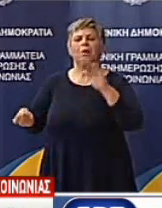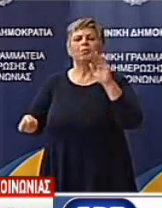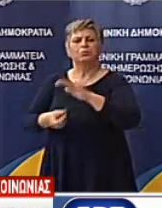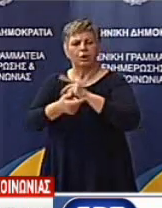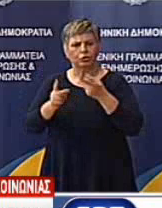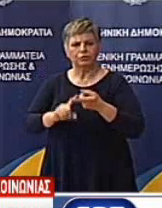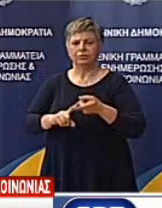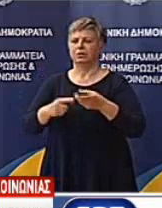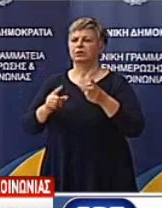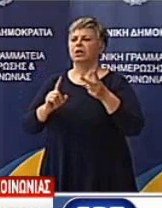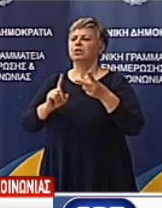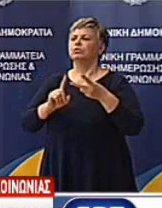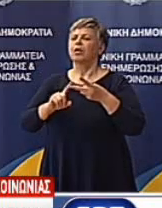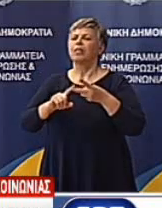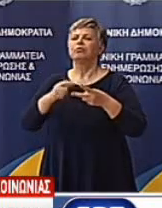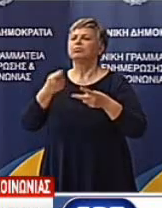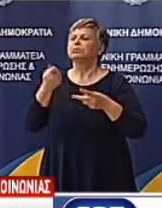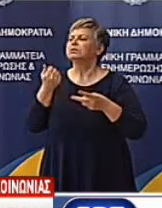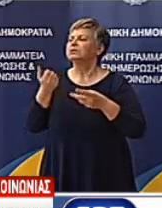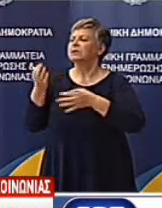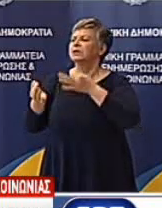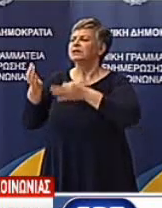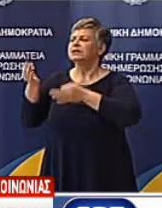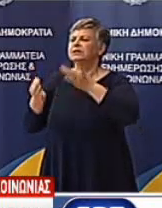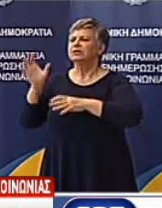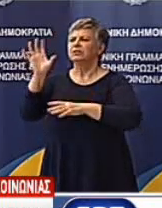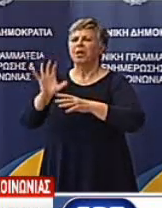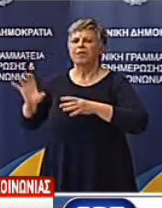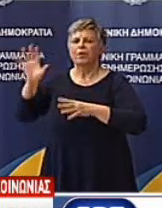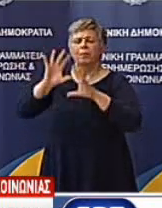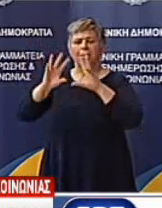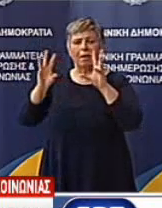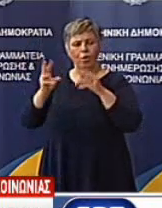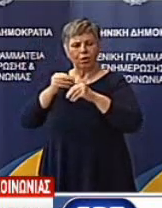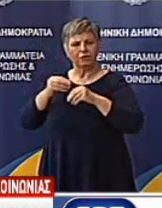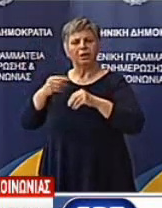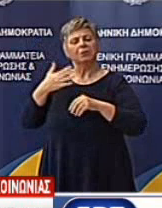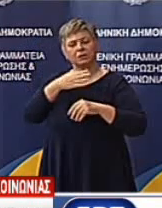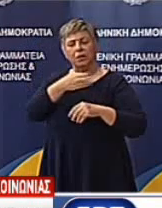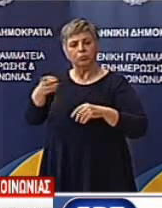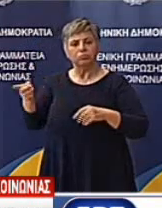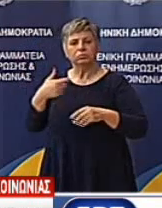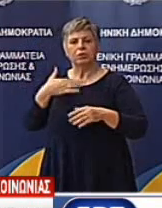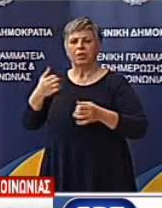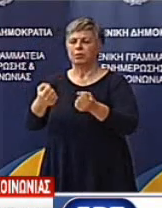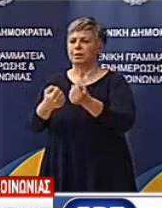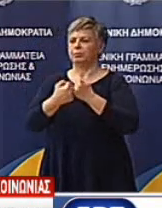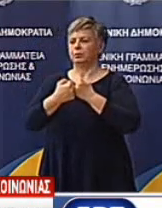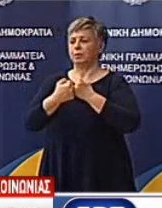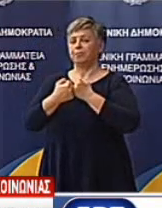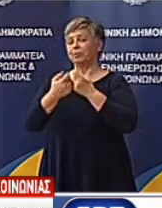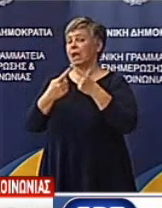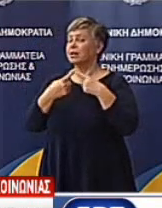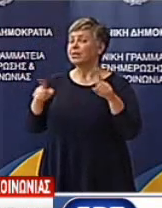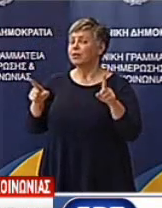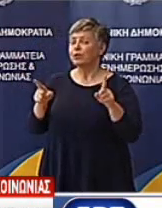και η μεγάλη προσπάθεια της χώρας για τη διαπραγμάτευση και πολλά άλλα. Και είναι άλλο πράγμα να ζητήσει κανείς διεύρυνση κυβερνητικής πλειοψηφίας